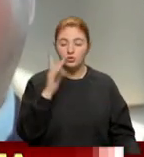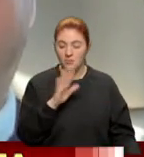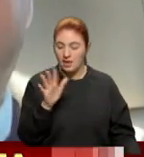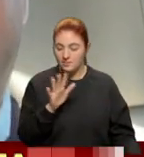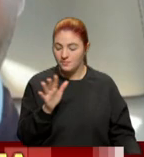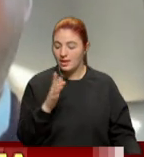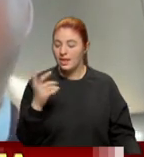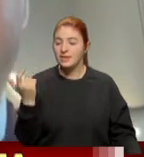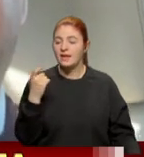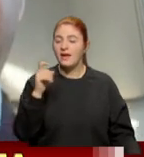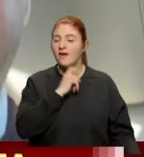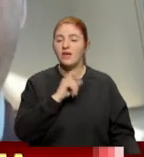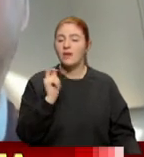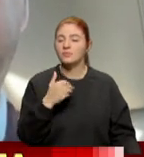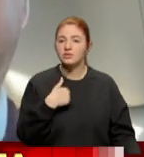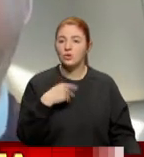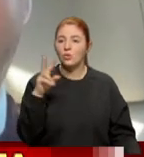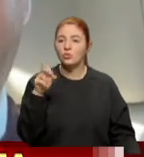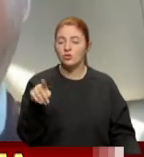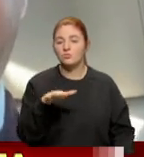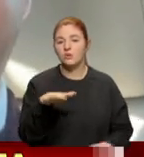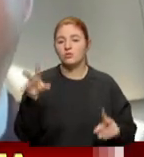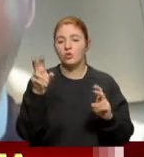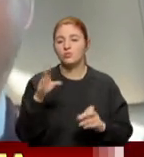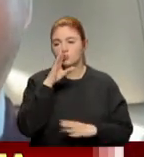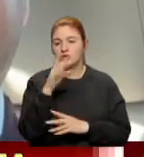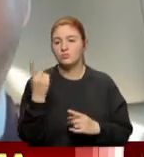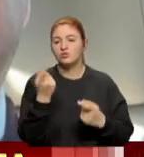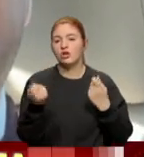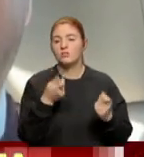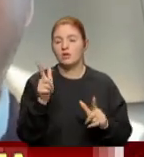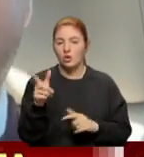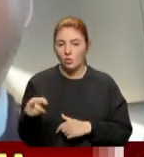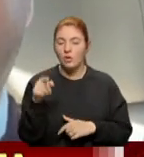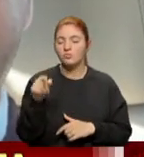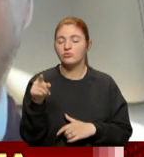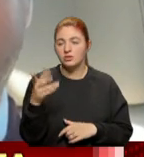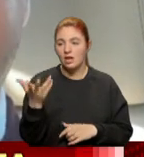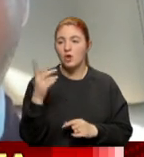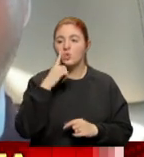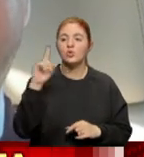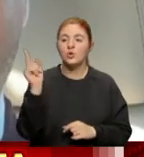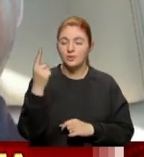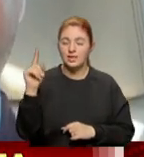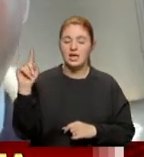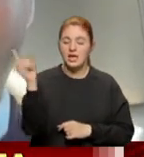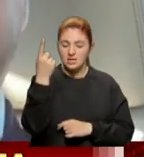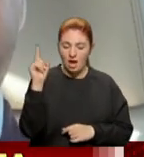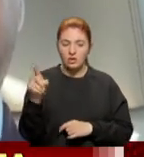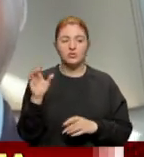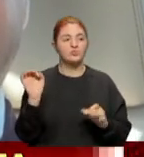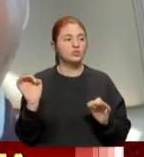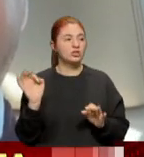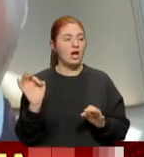unutmayalım. Nerede yanlış yaptık konusunu masaya yatırıp ciddi bir çalışma gerekiyor. Burada da hükümetin, iktidarın